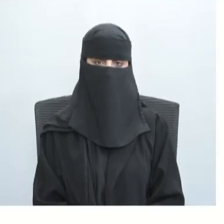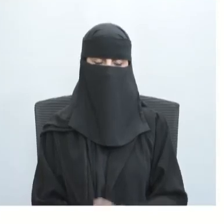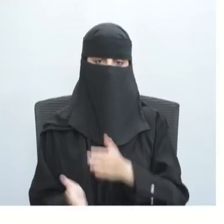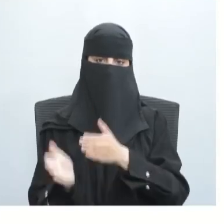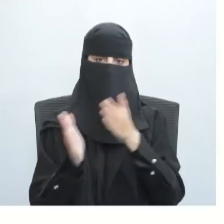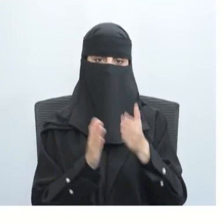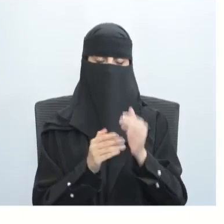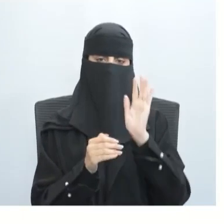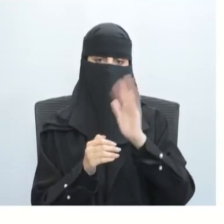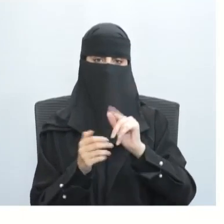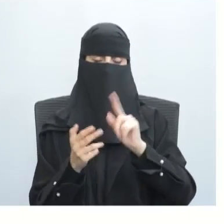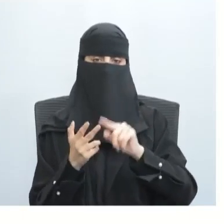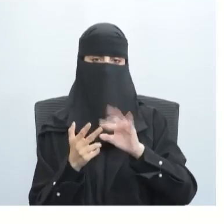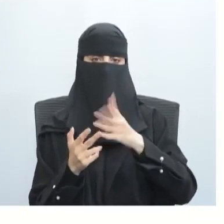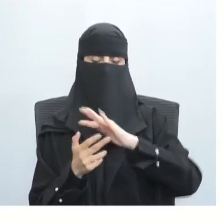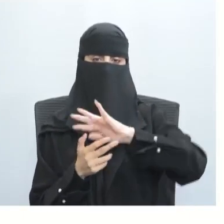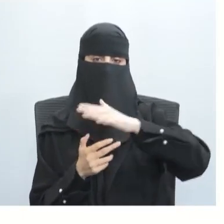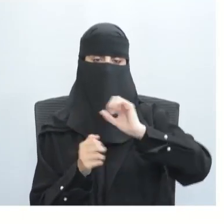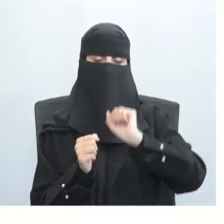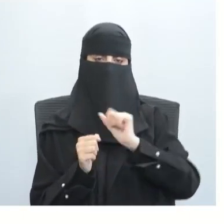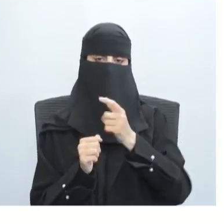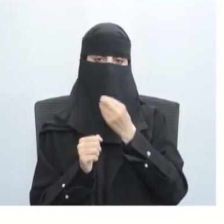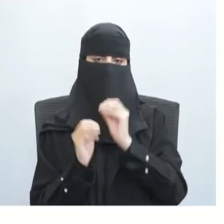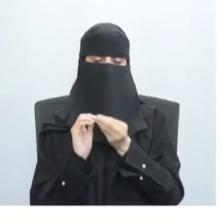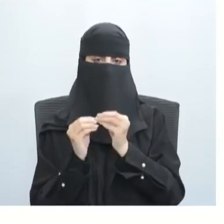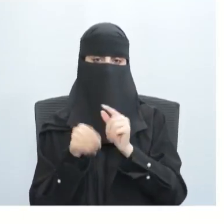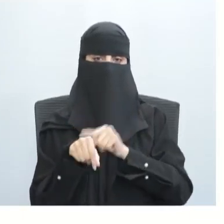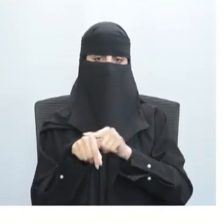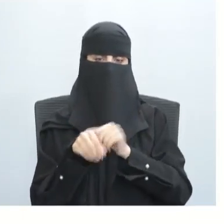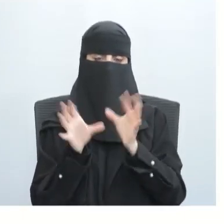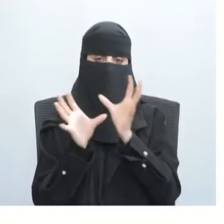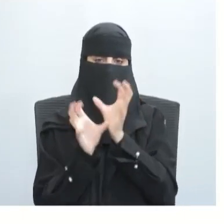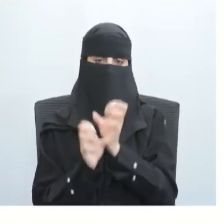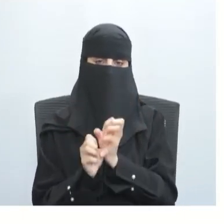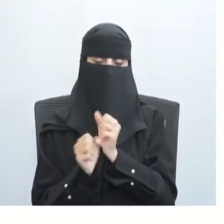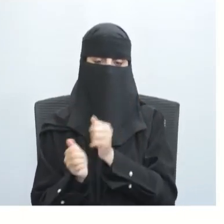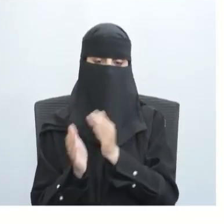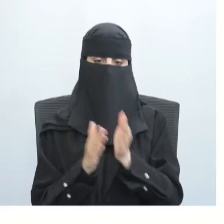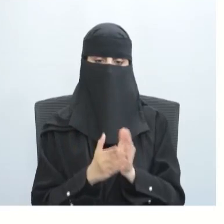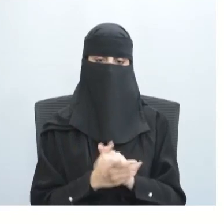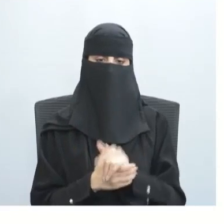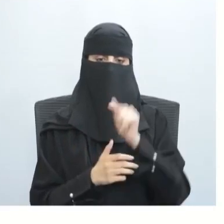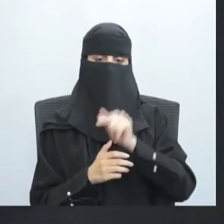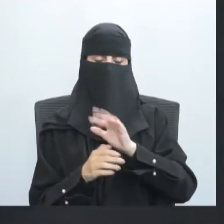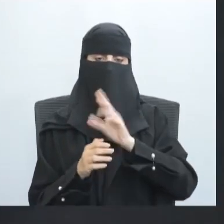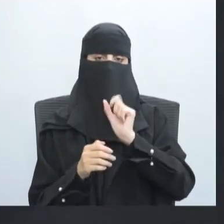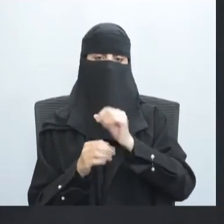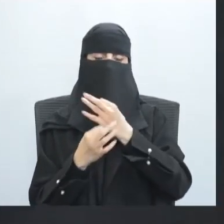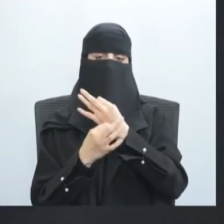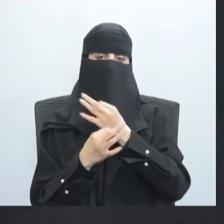المرشح الاخر مرشح البني الداكن سيفيا 2 سيفيا توم مرشح البني الداكن هو احد